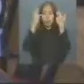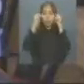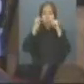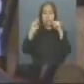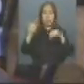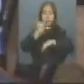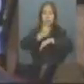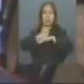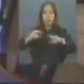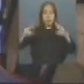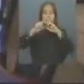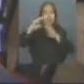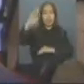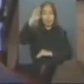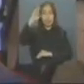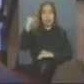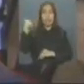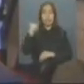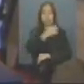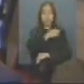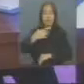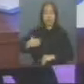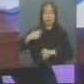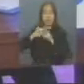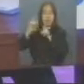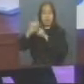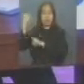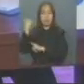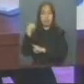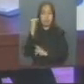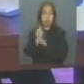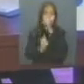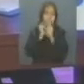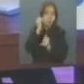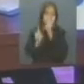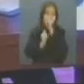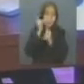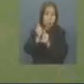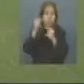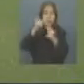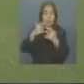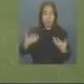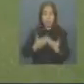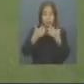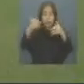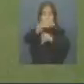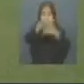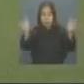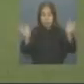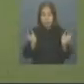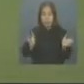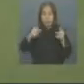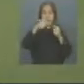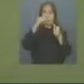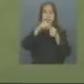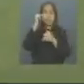และทูตานุทูตจากต่างประเทศขณะที่ประชาชนได้ไปลงนามถวายพระพรที่สนามหญ้าในพระบรมมหาราชวังโดยผู้ไปล